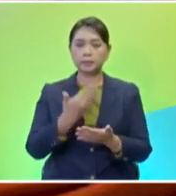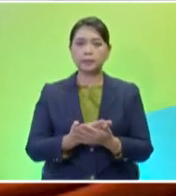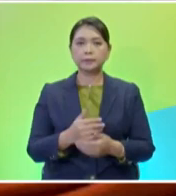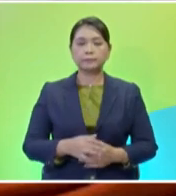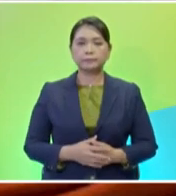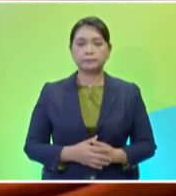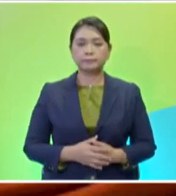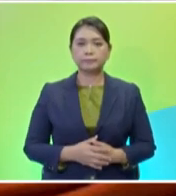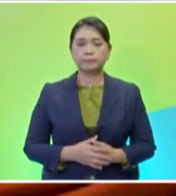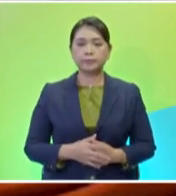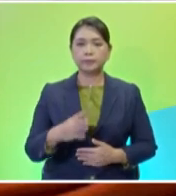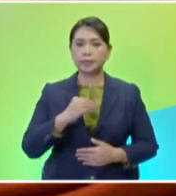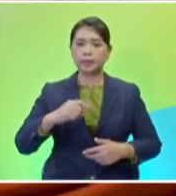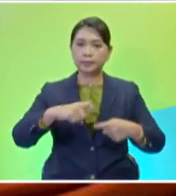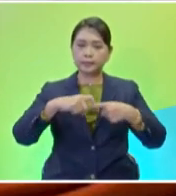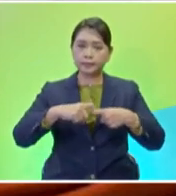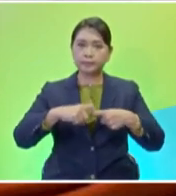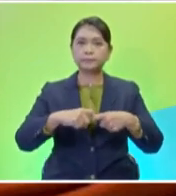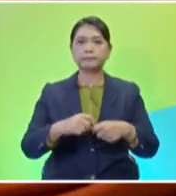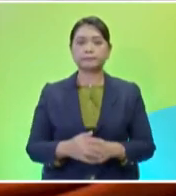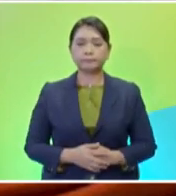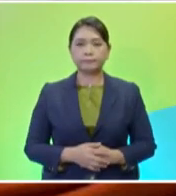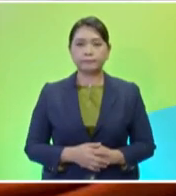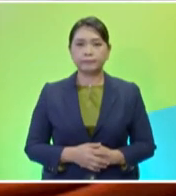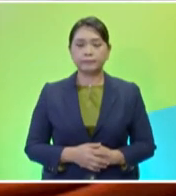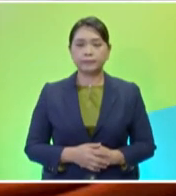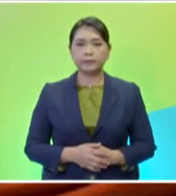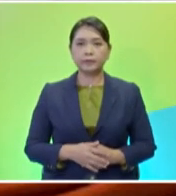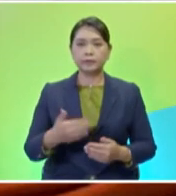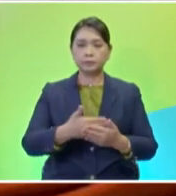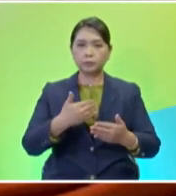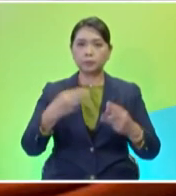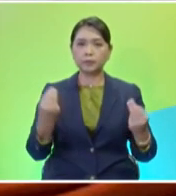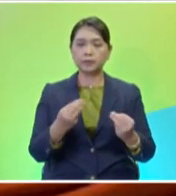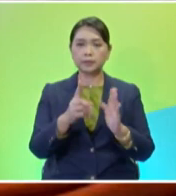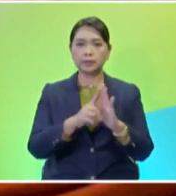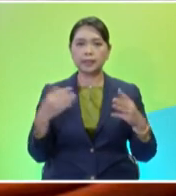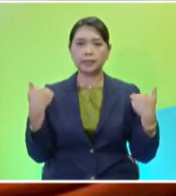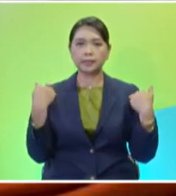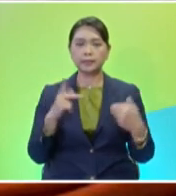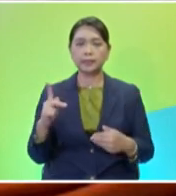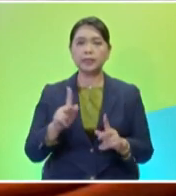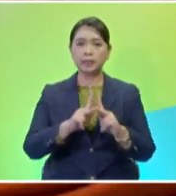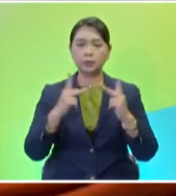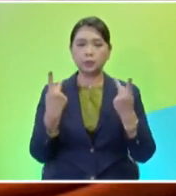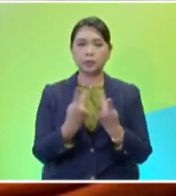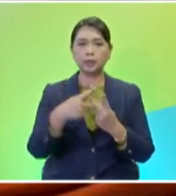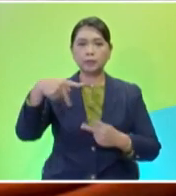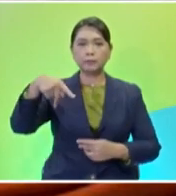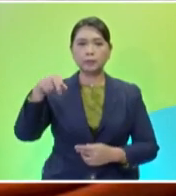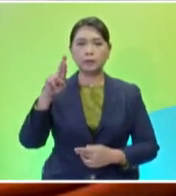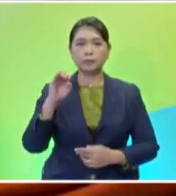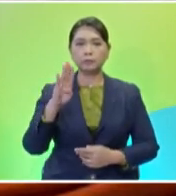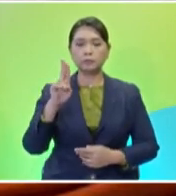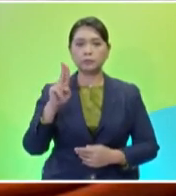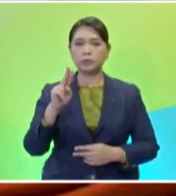akrab seperti isi dengan kuku sebelum majelis tersebut diadakan keluarga prabu telah berbincang dengan penduduk